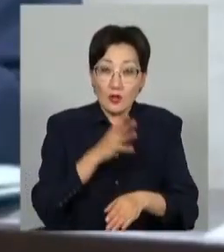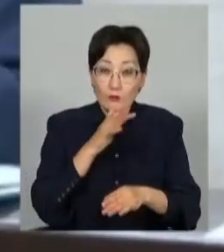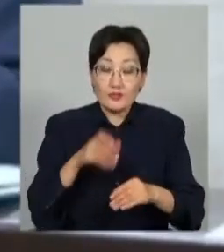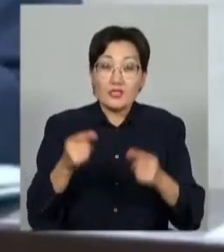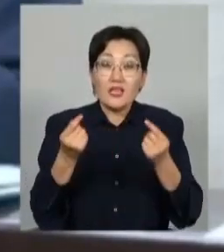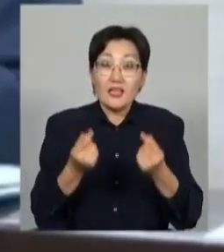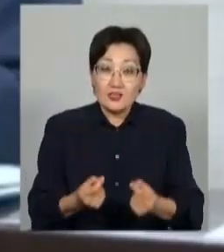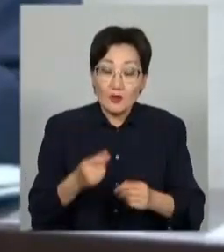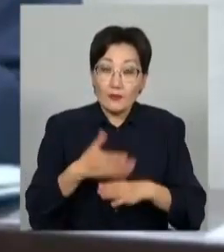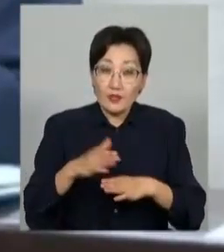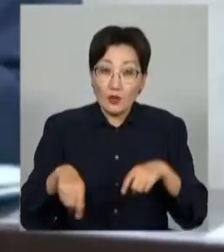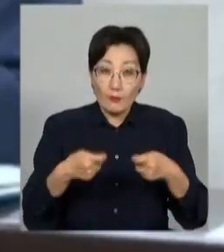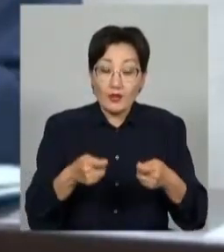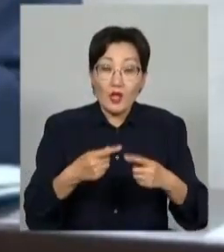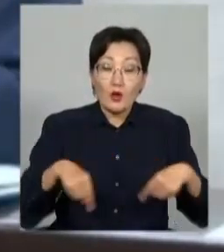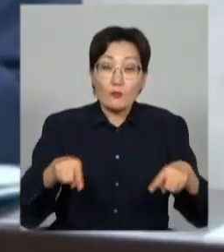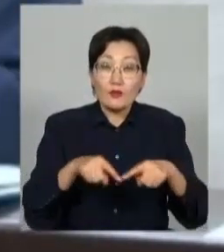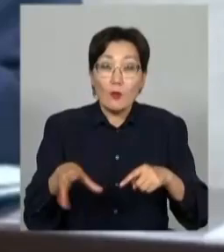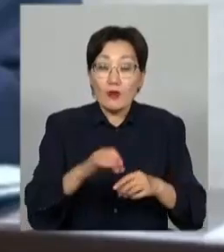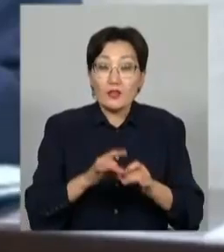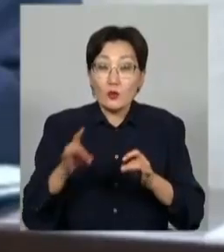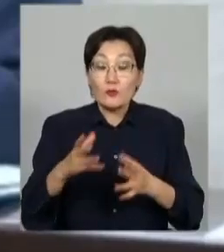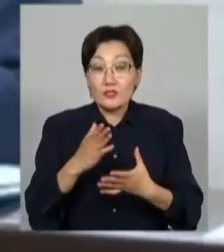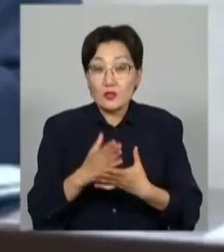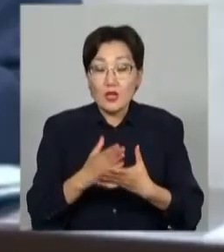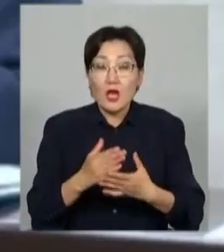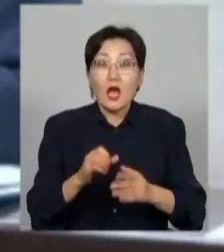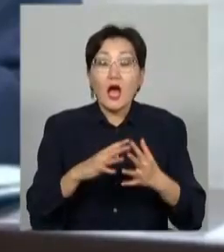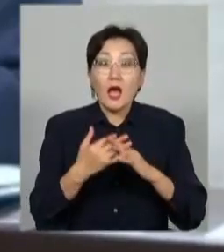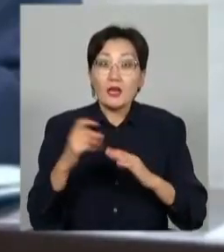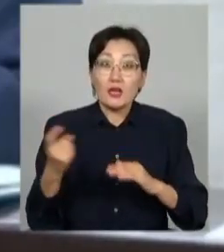арзан несие беретін бөлімшелері барлық аудандарына орналасқан агробанктері жұмыс жасайды.